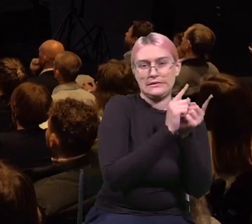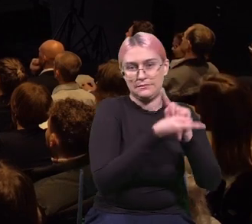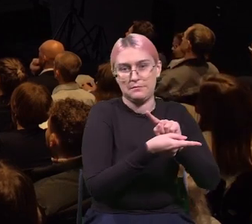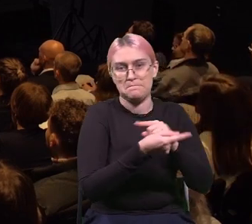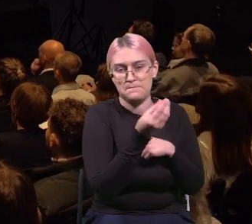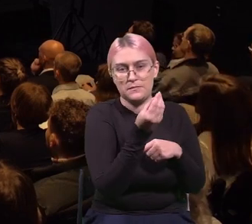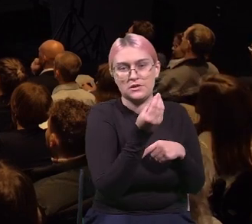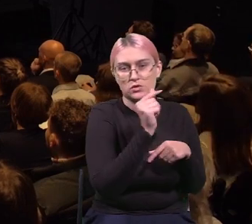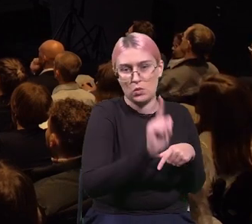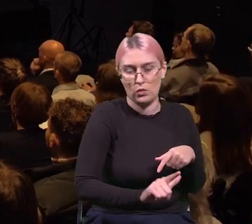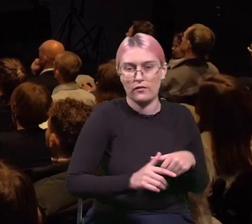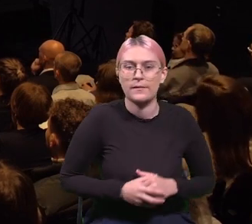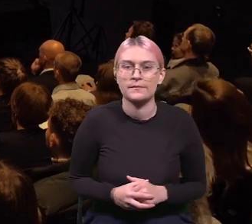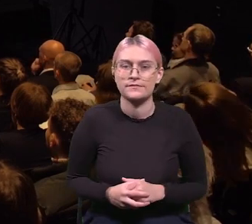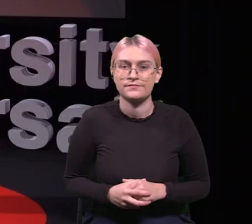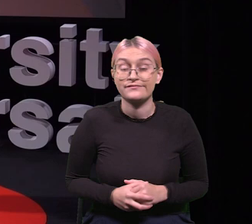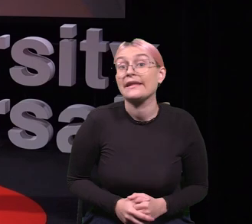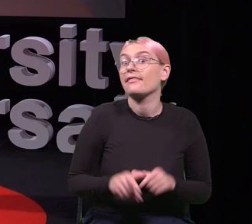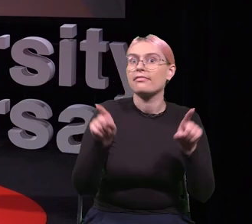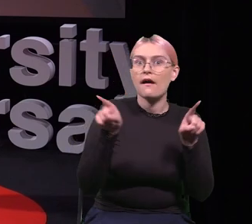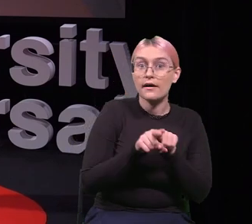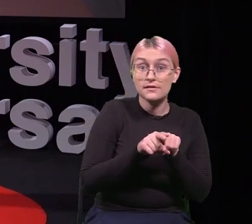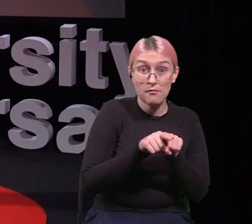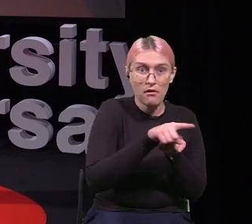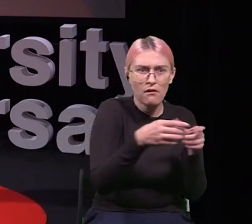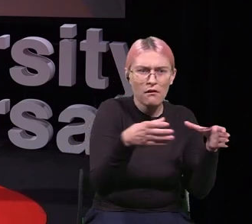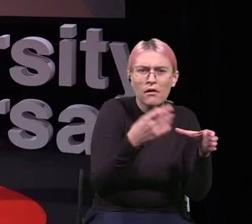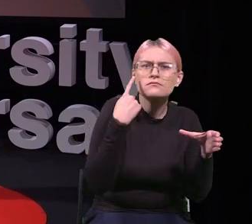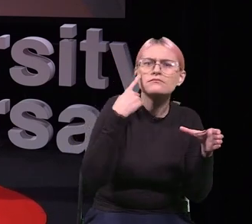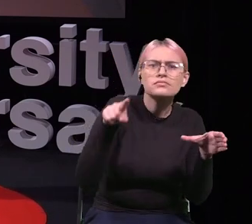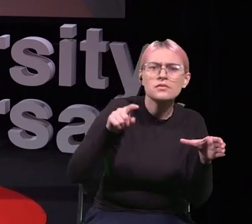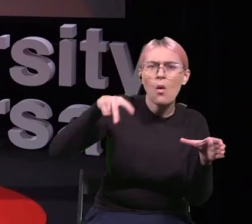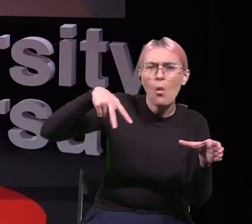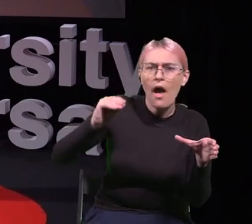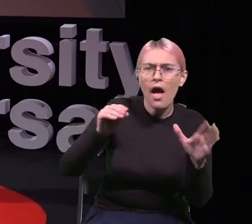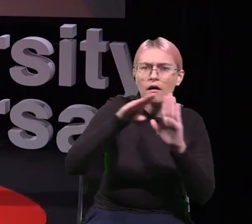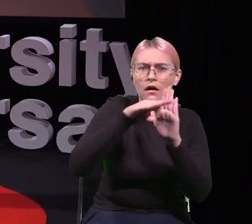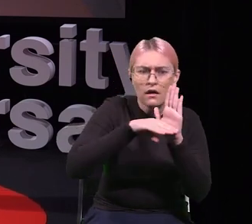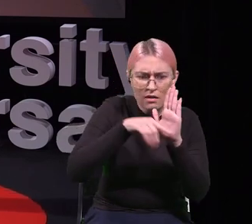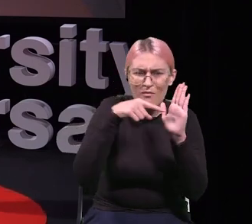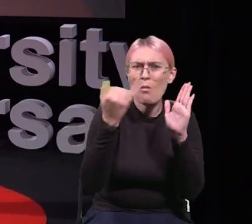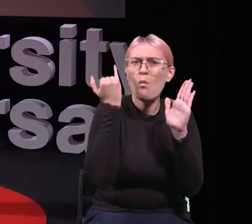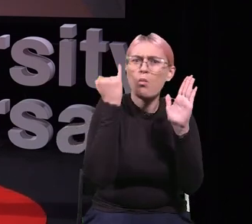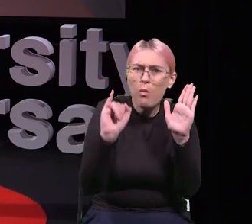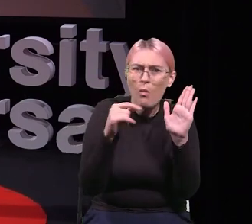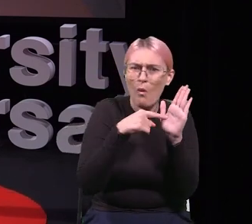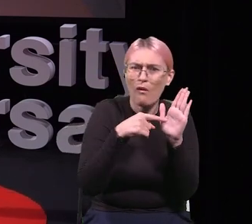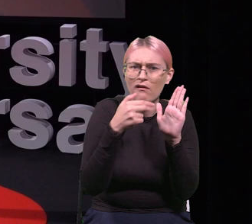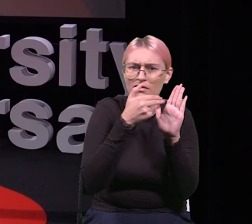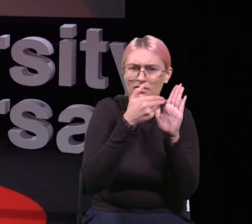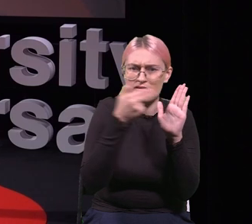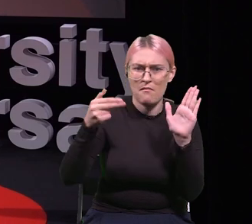z nich poszło do sądu, by domagać się sprawiedliwości. Teraz takie pytanie o to, czy ich kredyt jest sprawiedliwy, zadaje